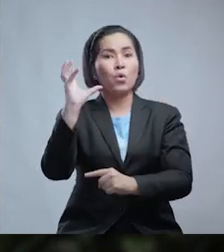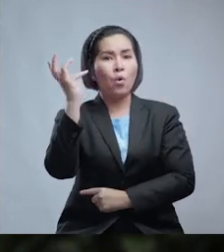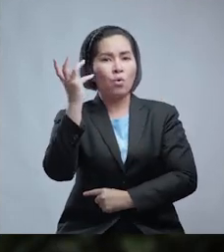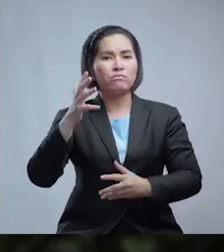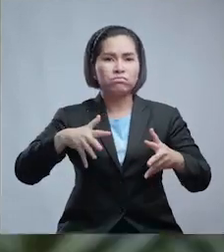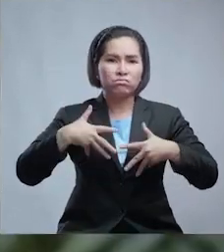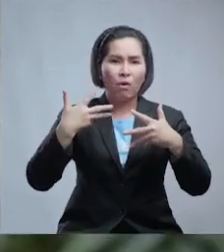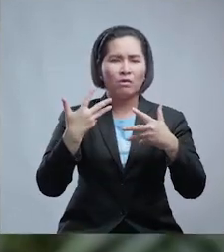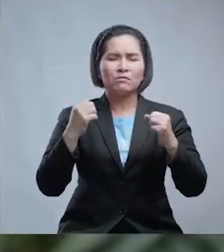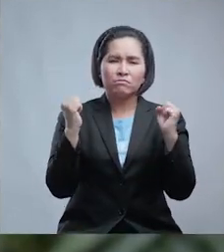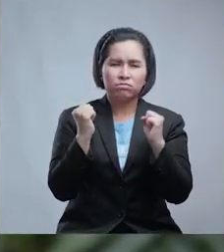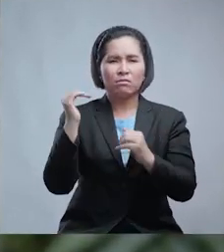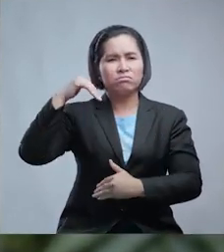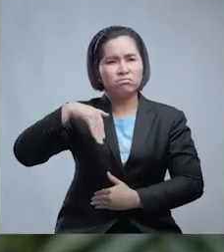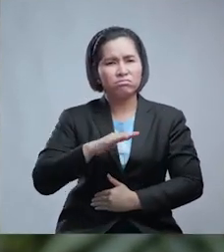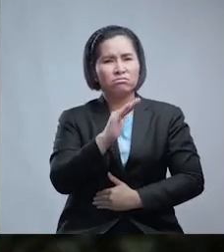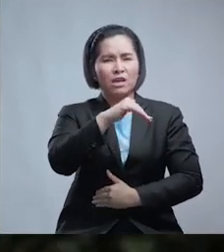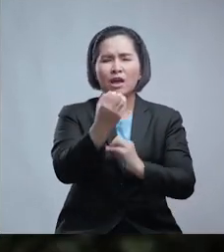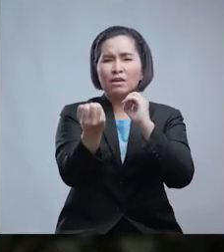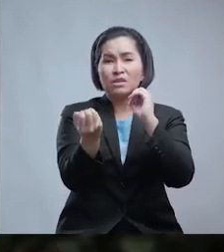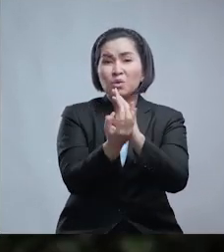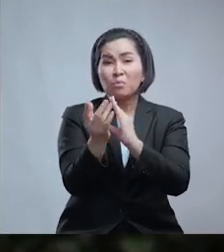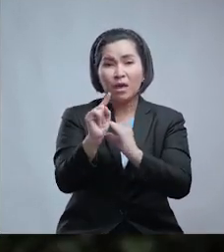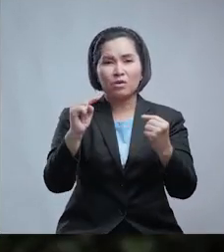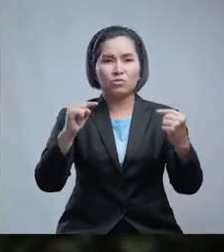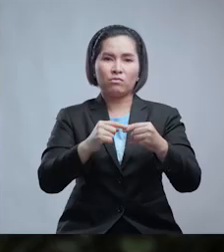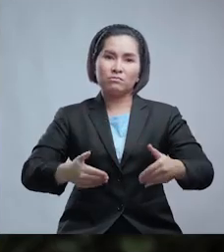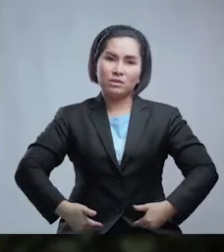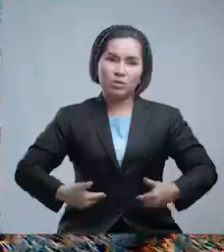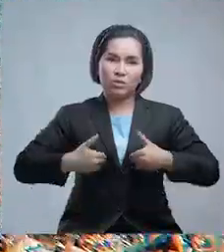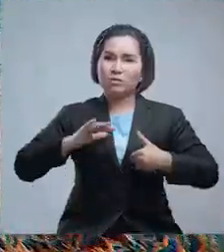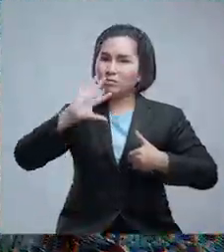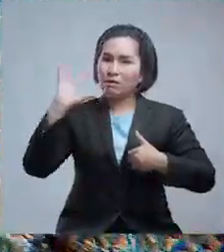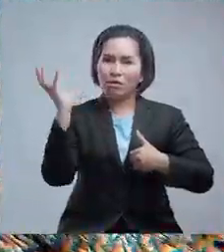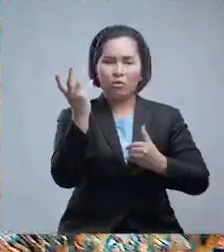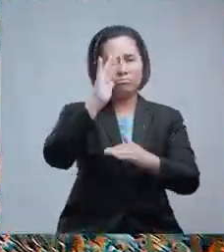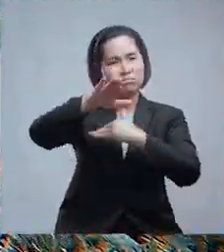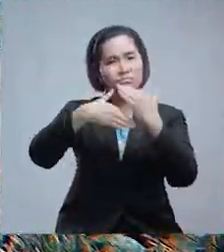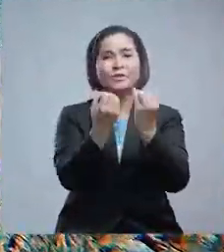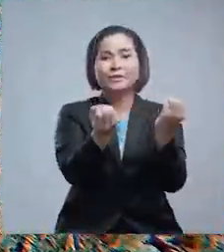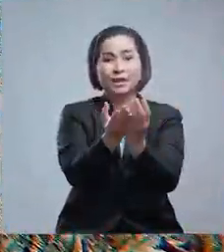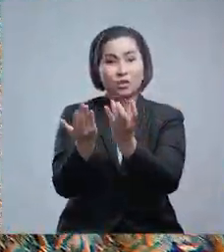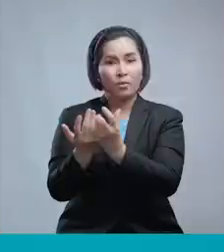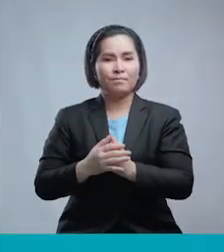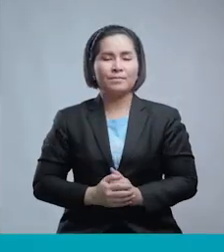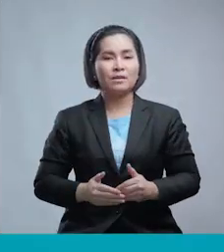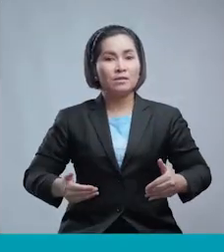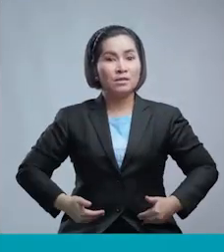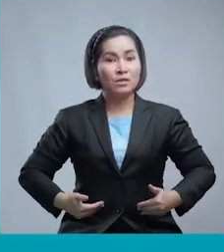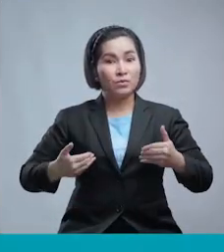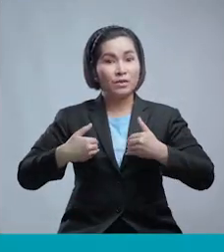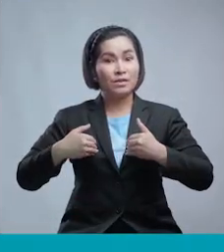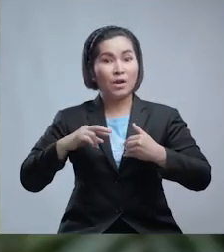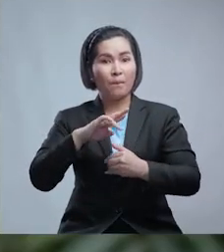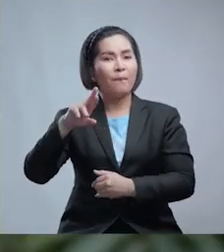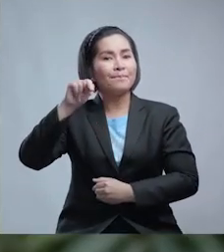พอากาศที่เปลี่ยนแปลงถ้าเกิดว่าอุณหภูมิโลกของเราเปลี่ยนมันก็จะส่งผลให้กับสิ่งมีชีวิตทั้งโลกLife Below Water ก็คืออีกหนึ่ง